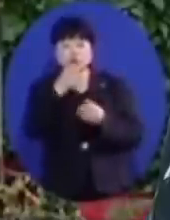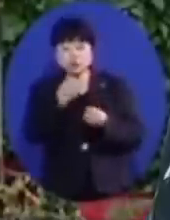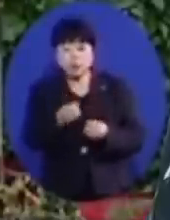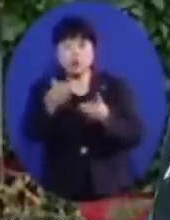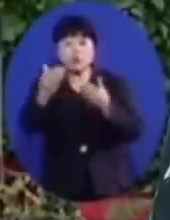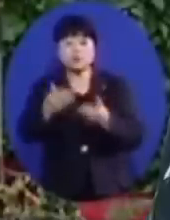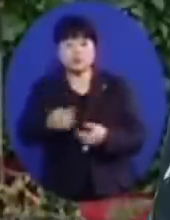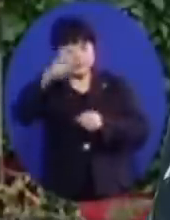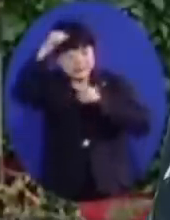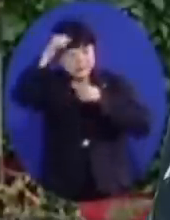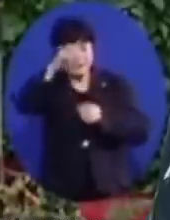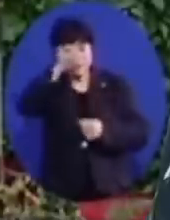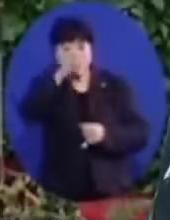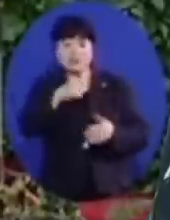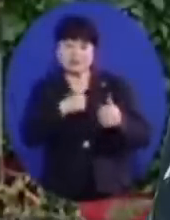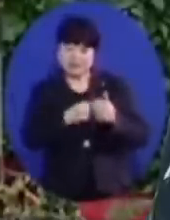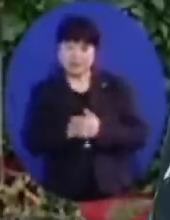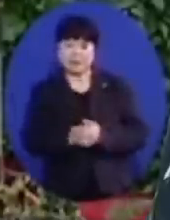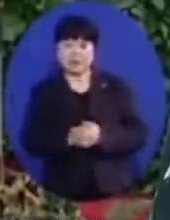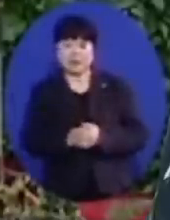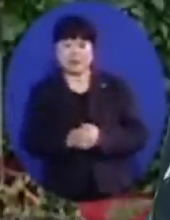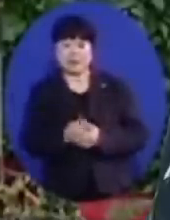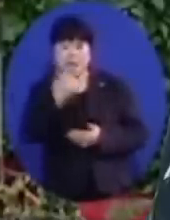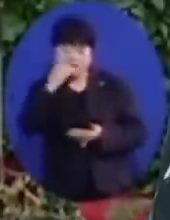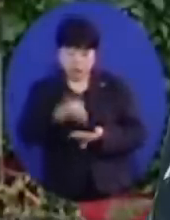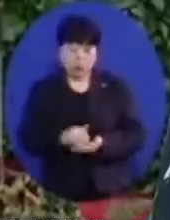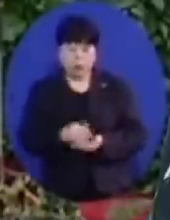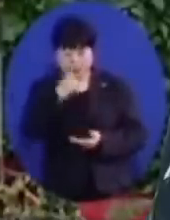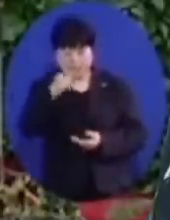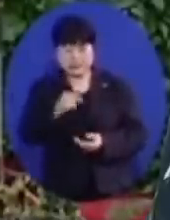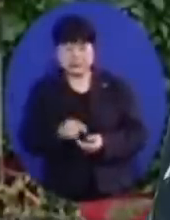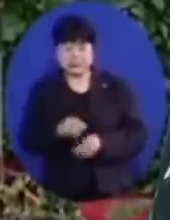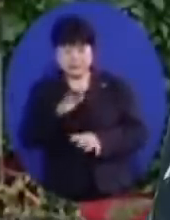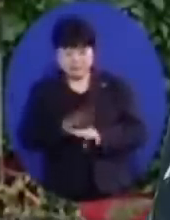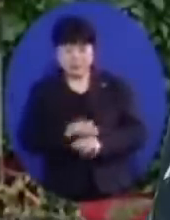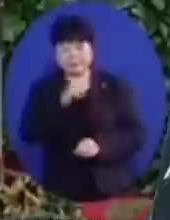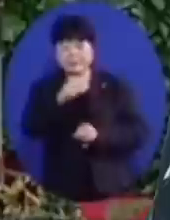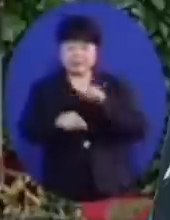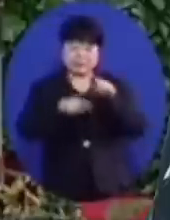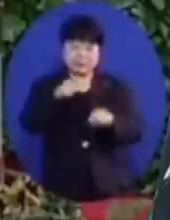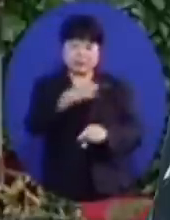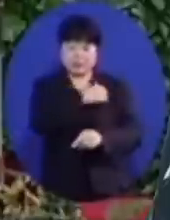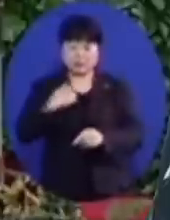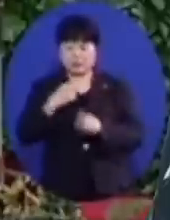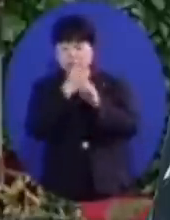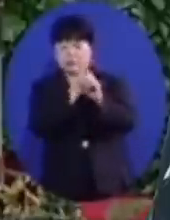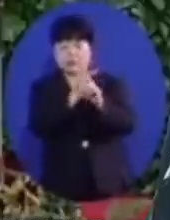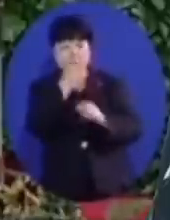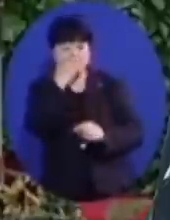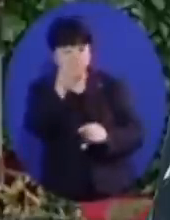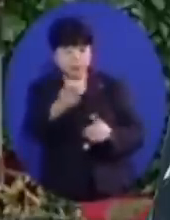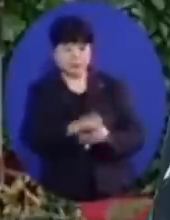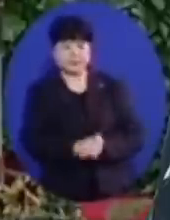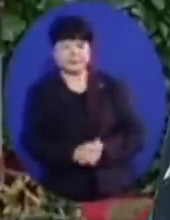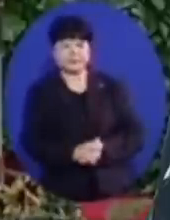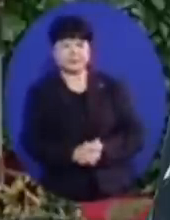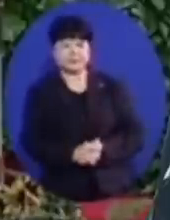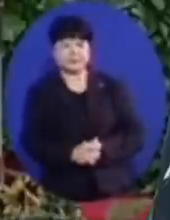복음을 신발을 신고 다니기 때문에 잘 갔다 다니고 가시밭도 마음대로 다니고 넉넉히 이길 수가 있는 것입니다